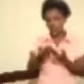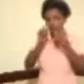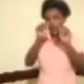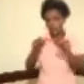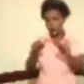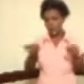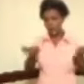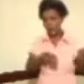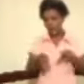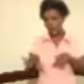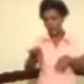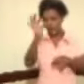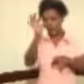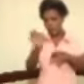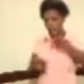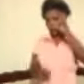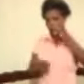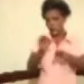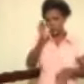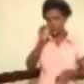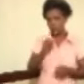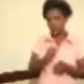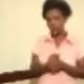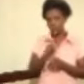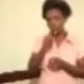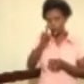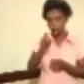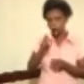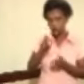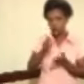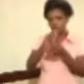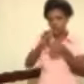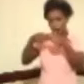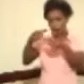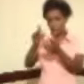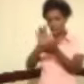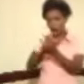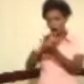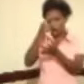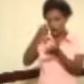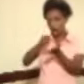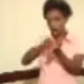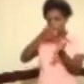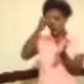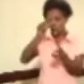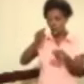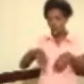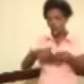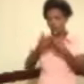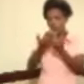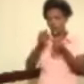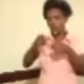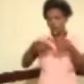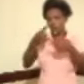capables de prendre justice de proximité, ou justice qui est valable pour tous, c'est bon justice qu'a fait à la tête du client,